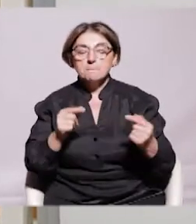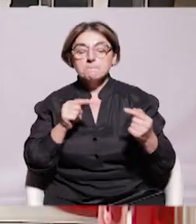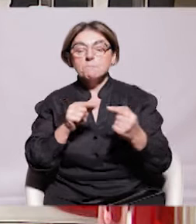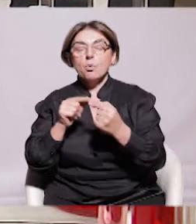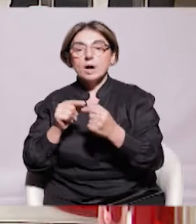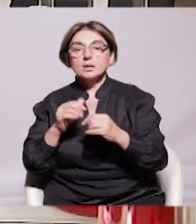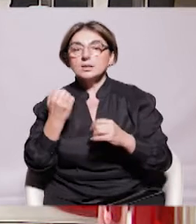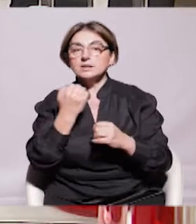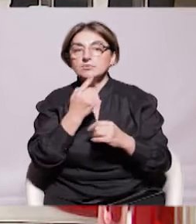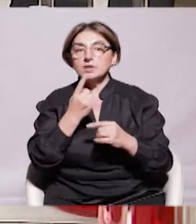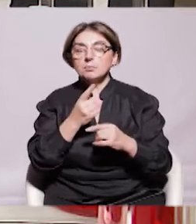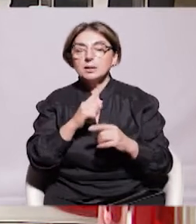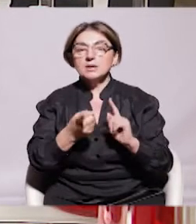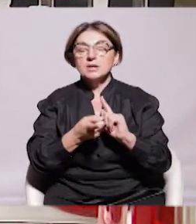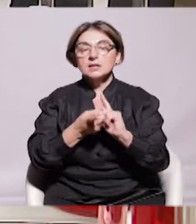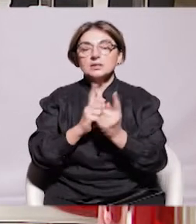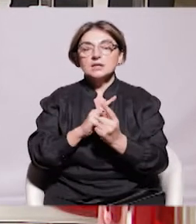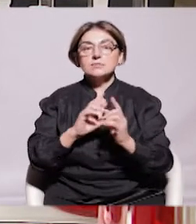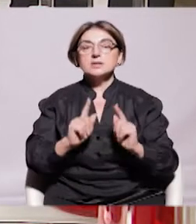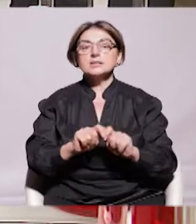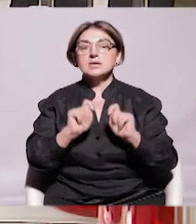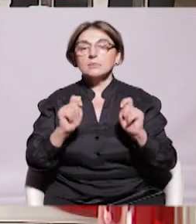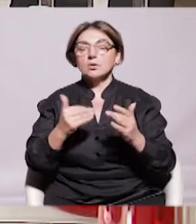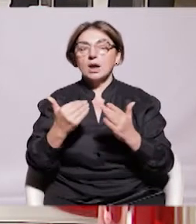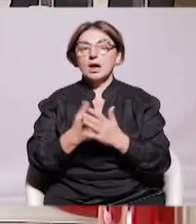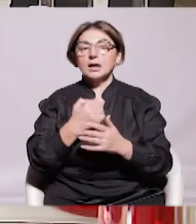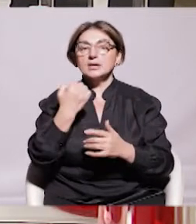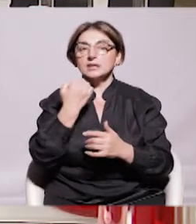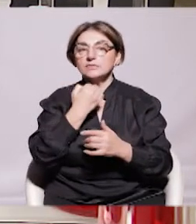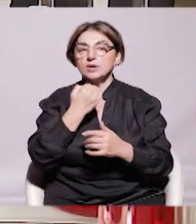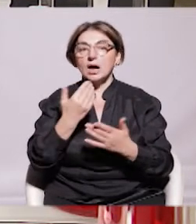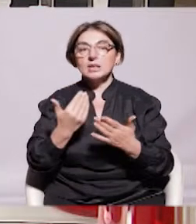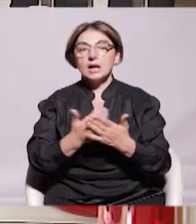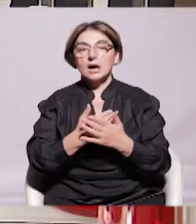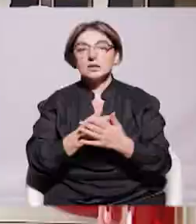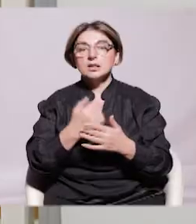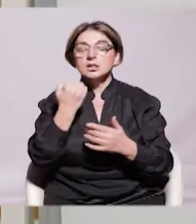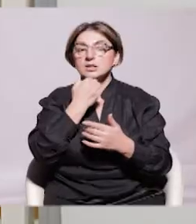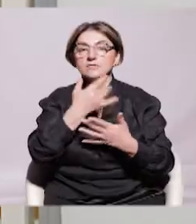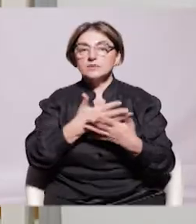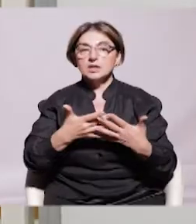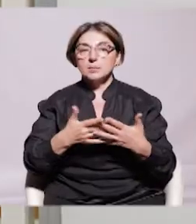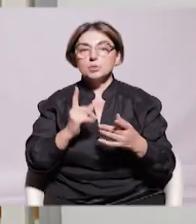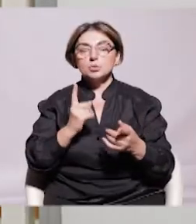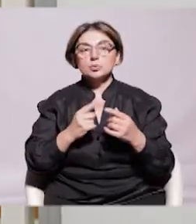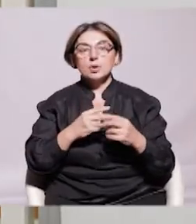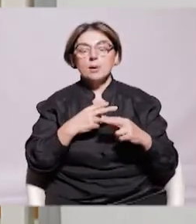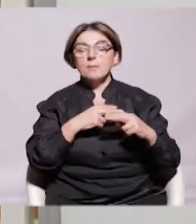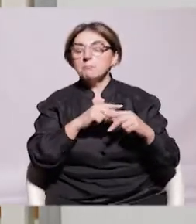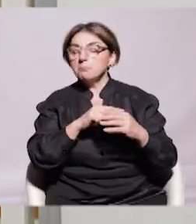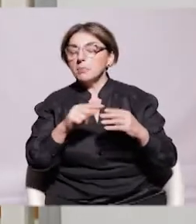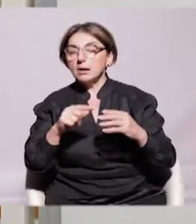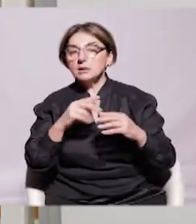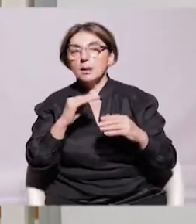მორეაგირე ნივთიერებები და მათ ნაცვლად წარმოიქმნება ახალი ნივთიერება ან ახალი ნივთიერებები. Თუ ჩვენ